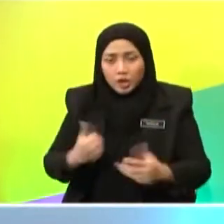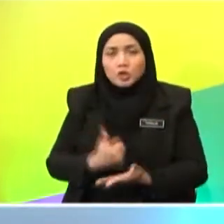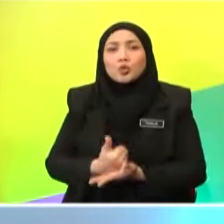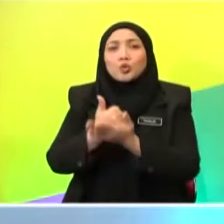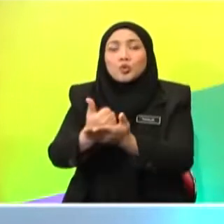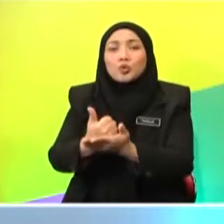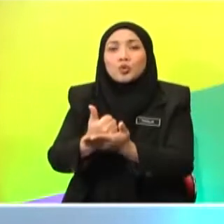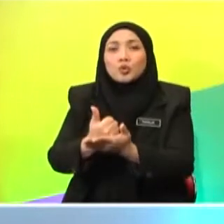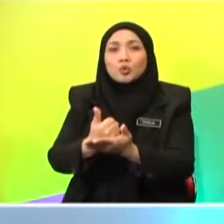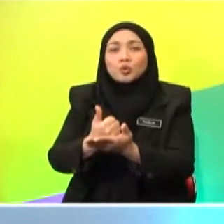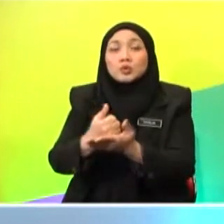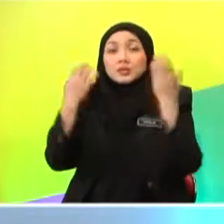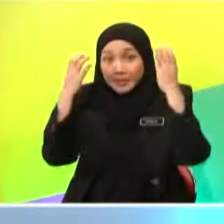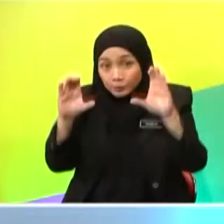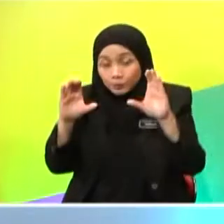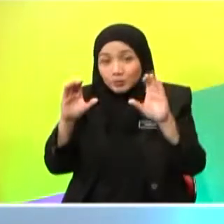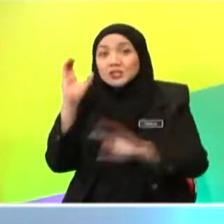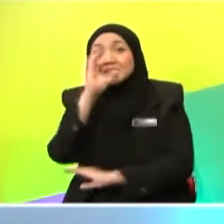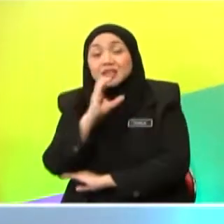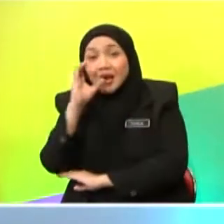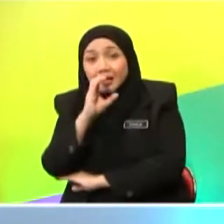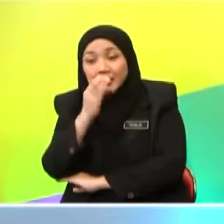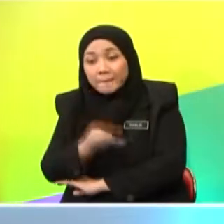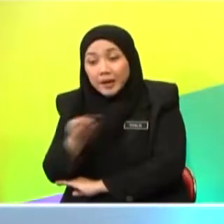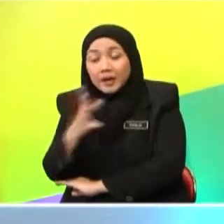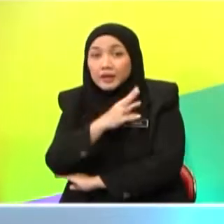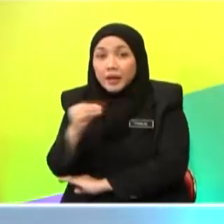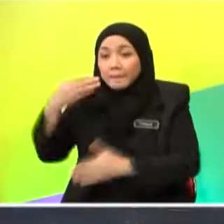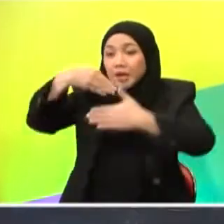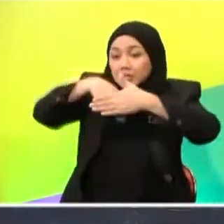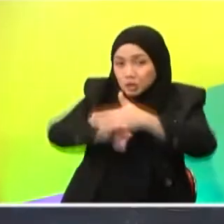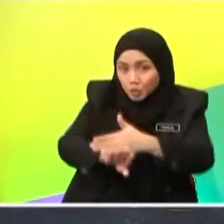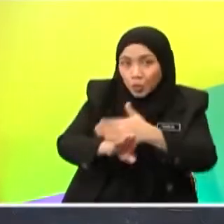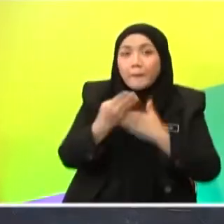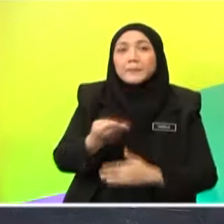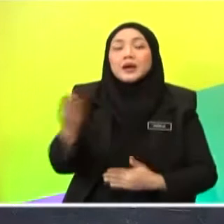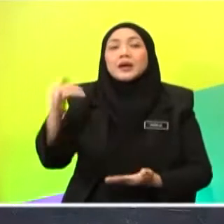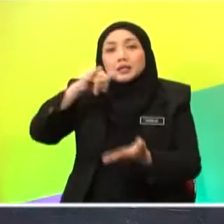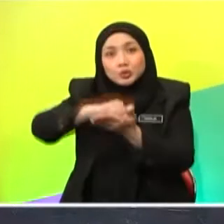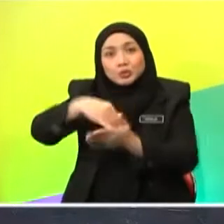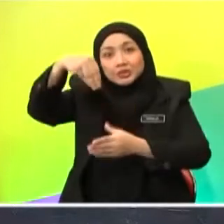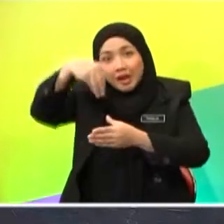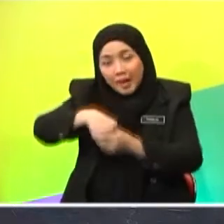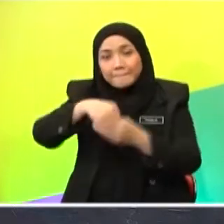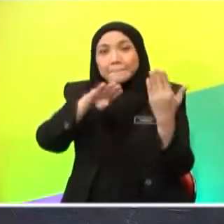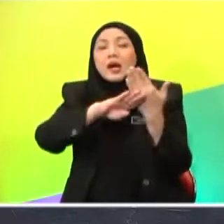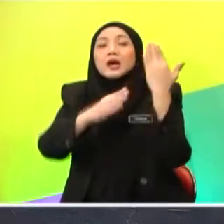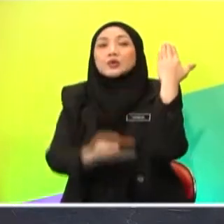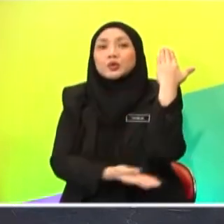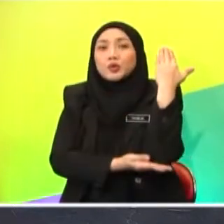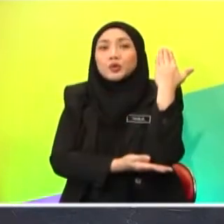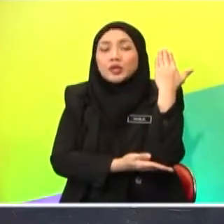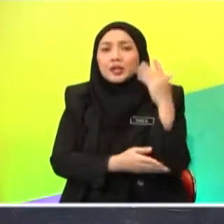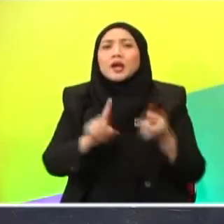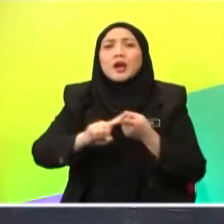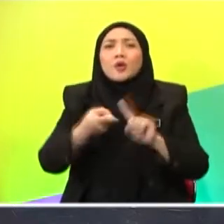kicauan dekat rumah masukkan barang yang Adek lagi ke atas meja ini Oke jadi murid-murid di rumah nak saya ambil yang mana